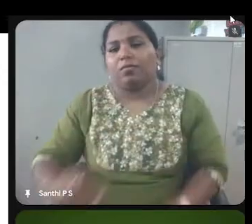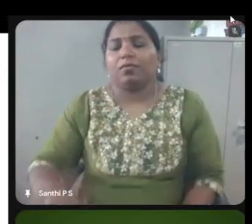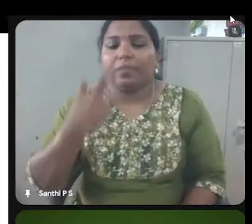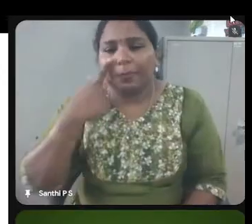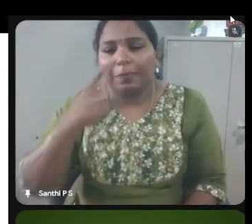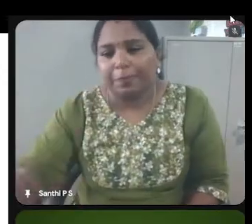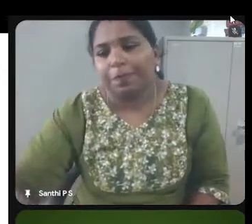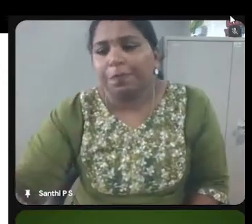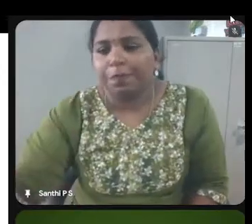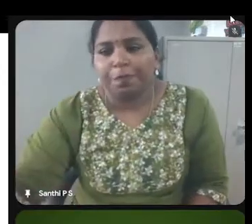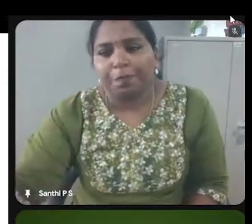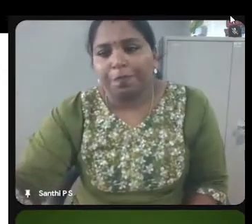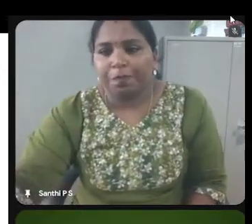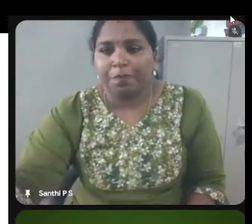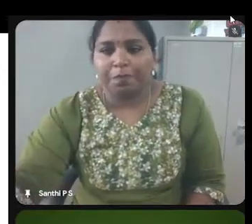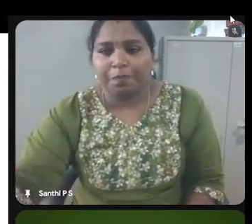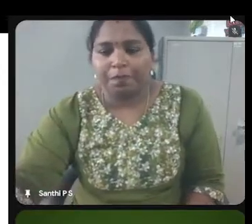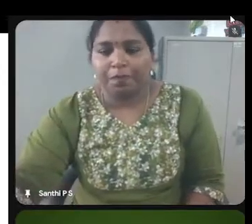യു.